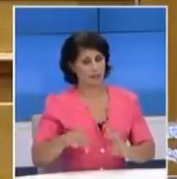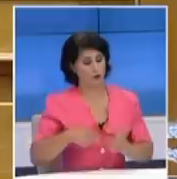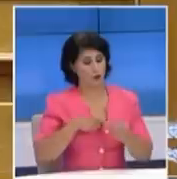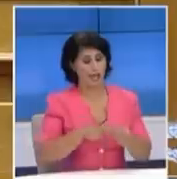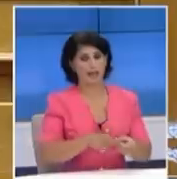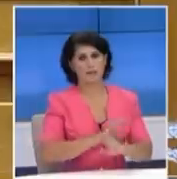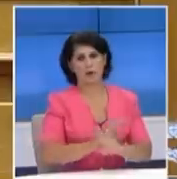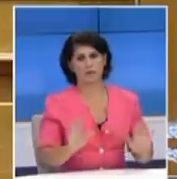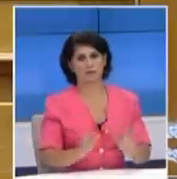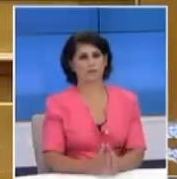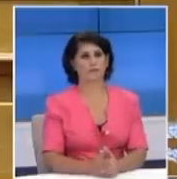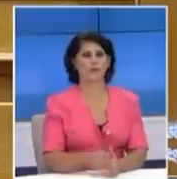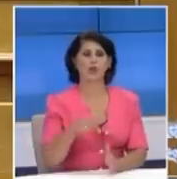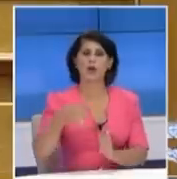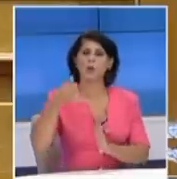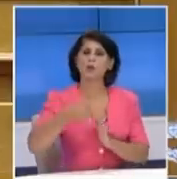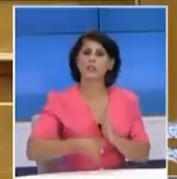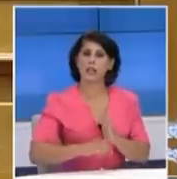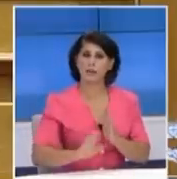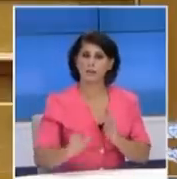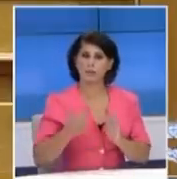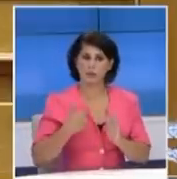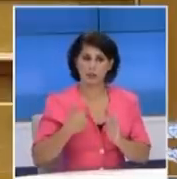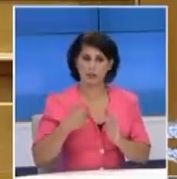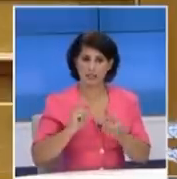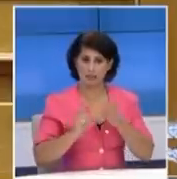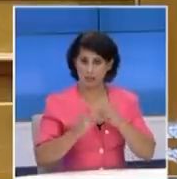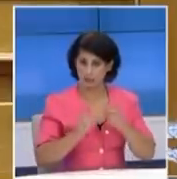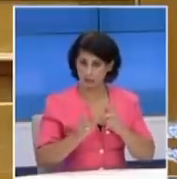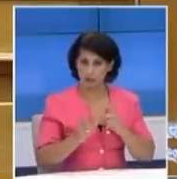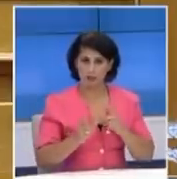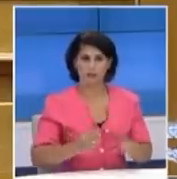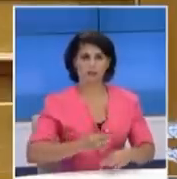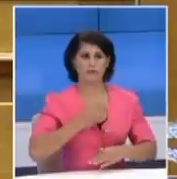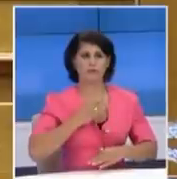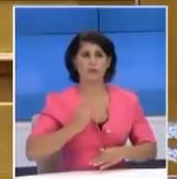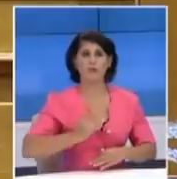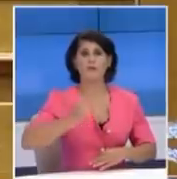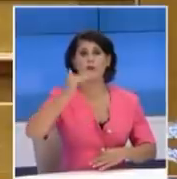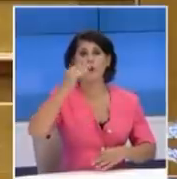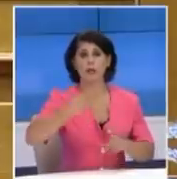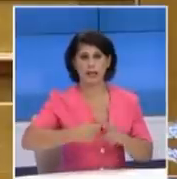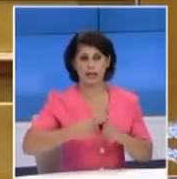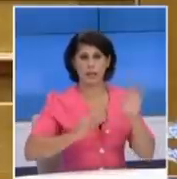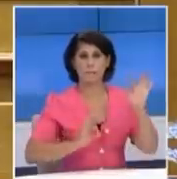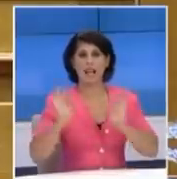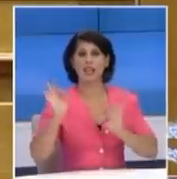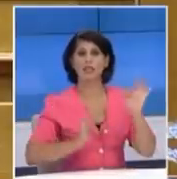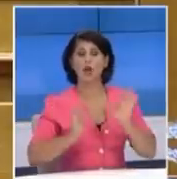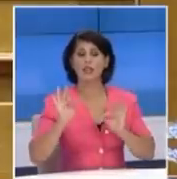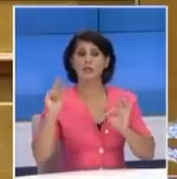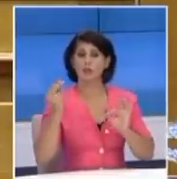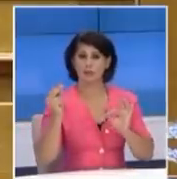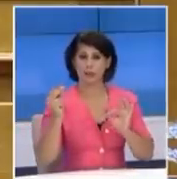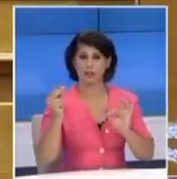έγκλημα που κάνετε. Και πάμε στην ουσία. Γιατί και μίλησα για τη συμφωνία αυτή. Κύριοι της Βόρειας Ελλάδος, Μακεδόνες